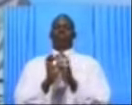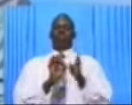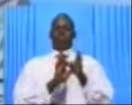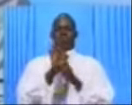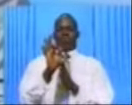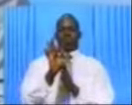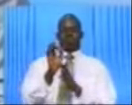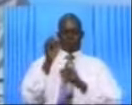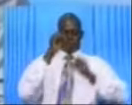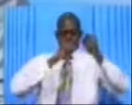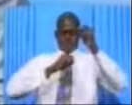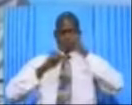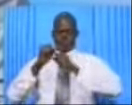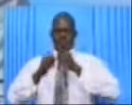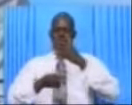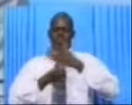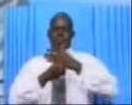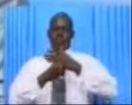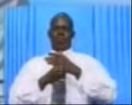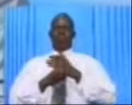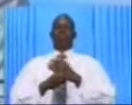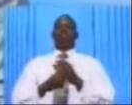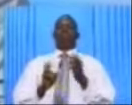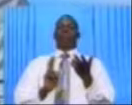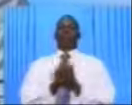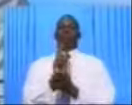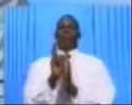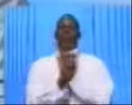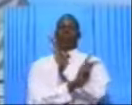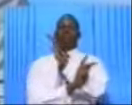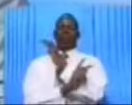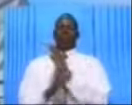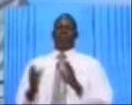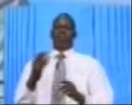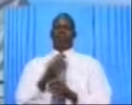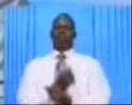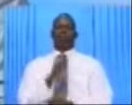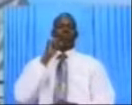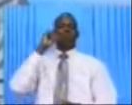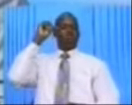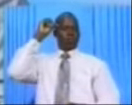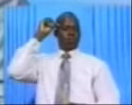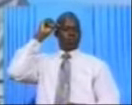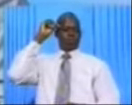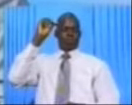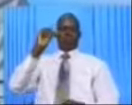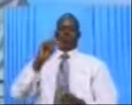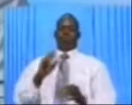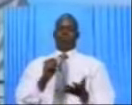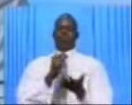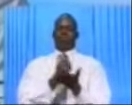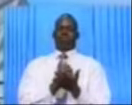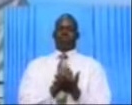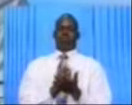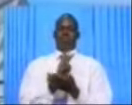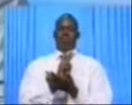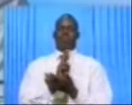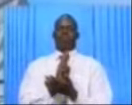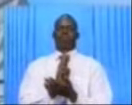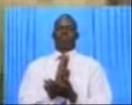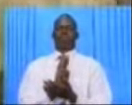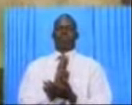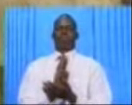économiques et gestion de l'université de Kudugu. Ces titulaires d'une maîtrise ont reçu hier leur parchemin. Reportage à Kudugu, Yakuba Goro.